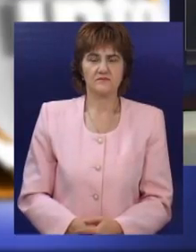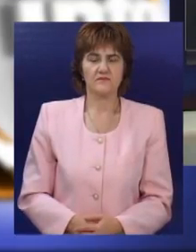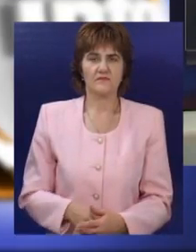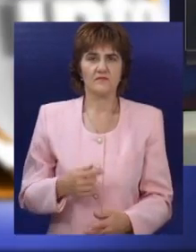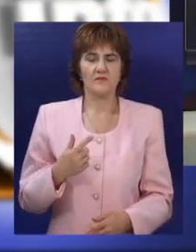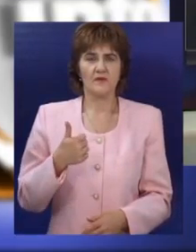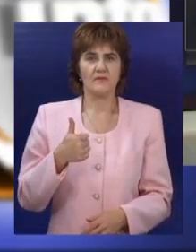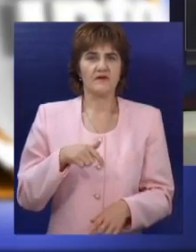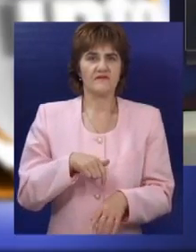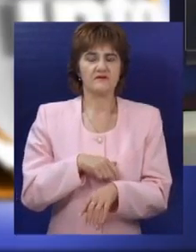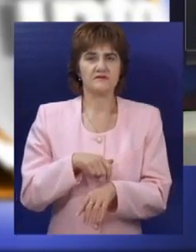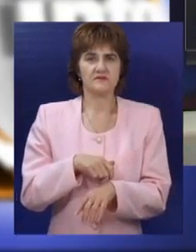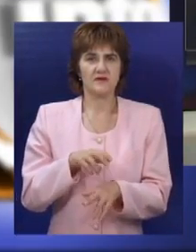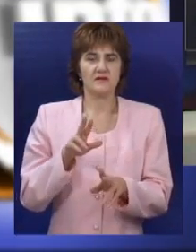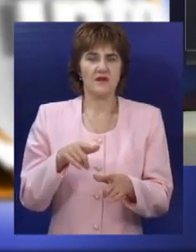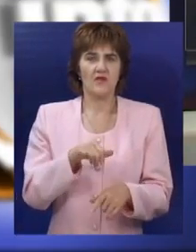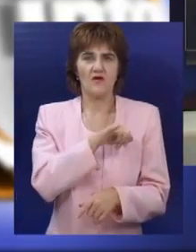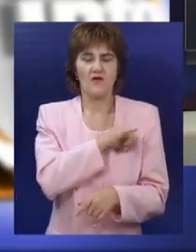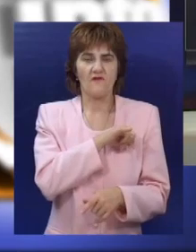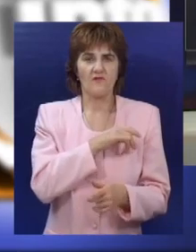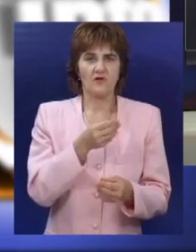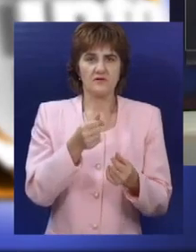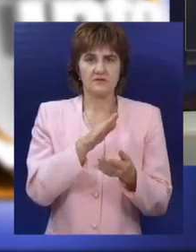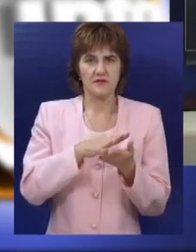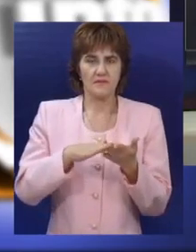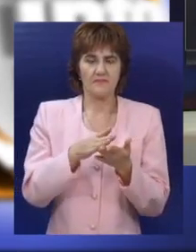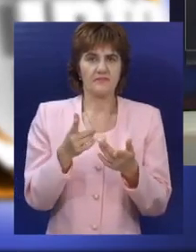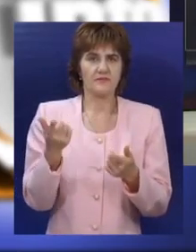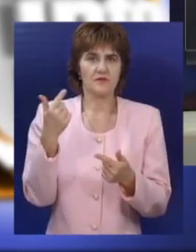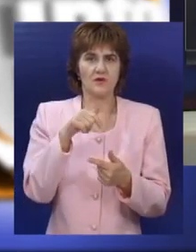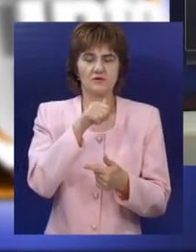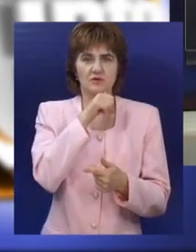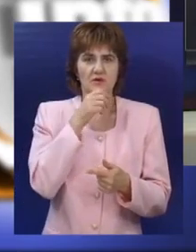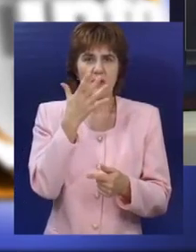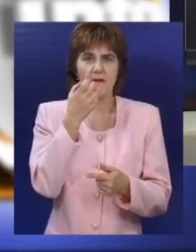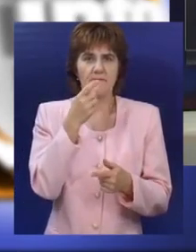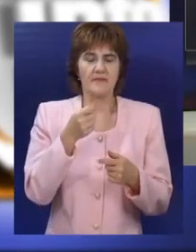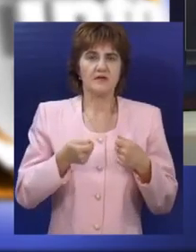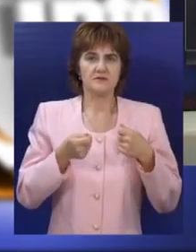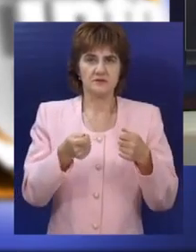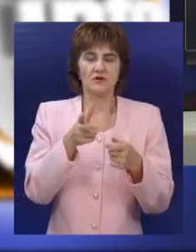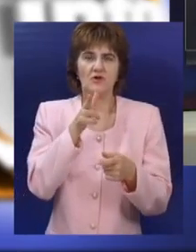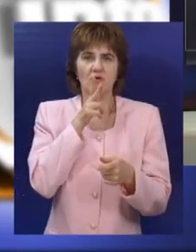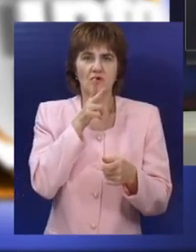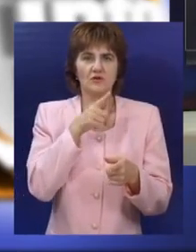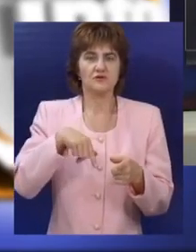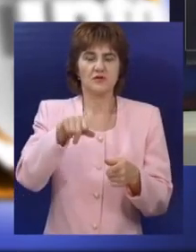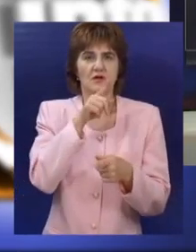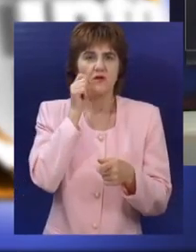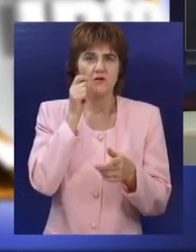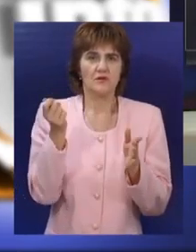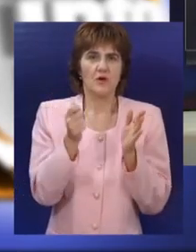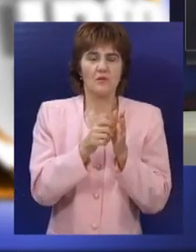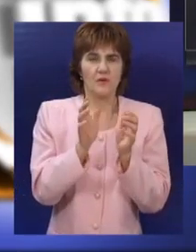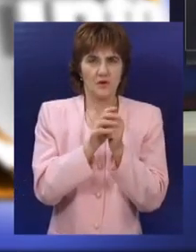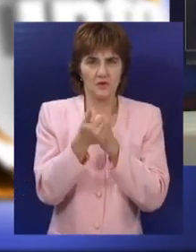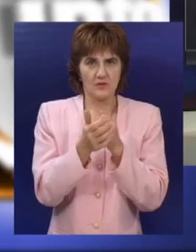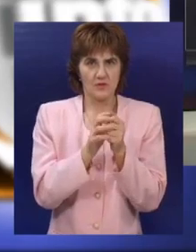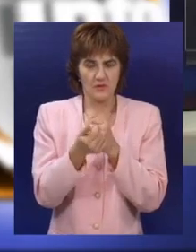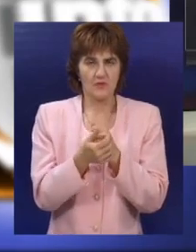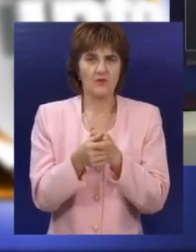Samo u prvih sat i po vremena sa teritorije Vojvodine stiglo je 500 naloga produktivnoj berzi za prodaju kukuruza Direkciji za robne